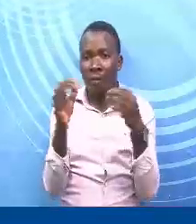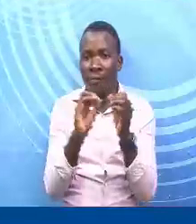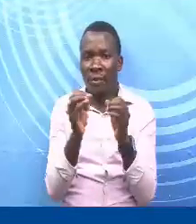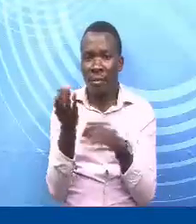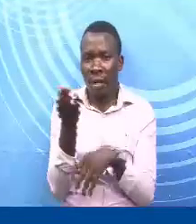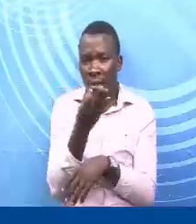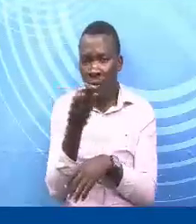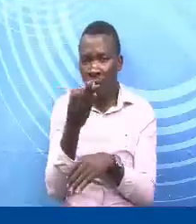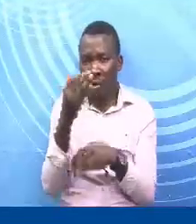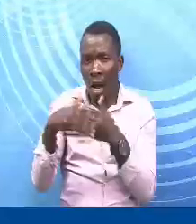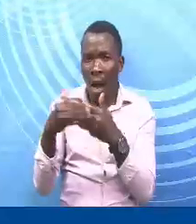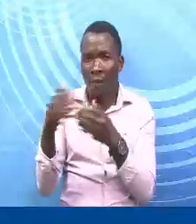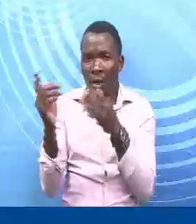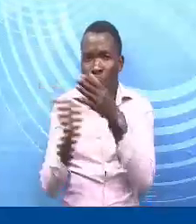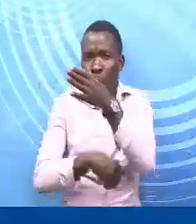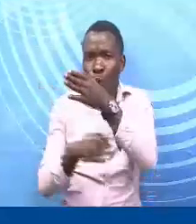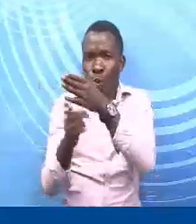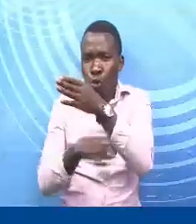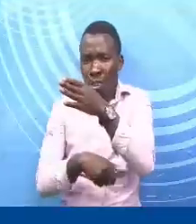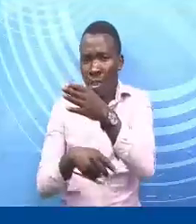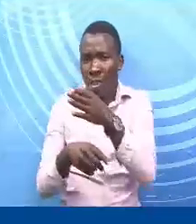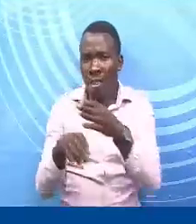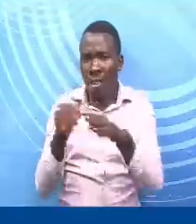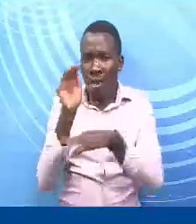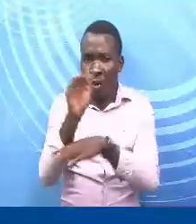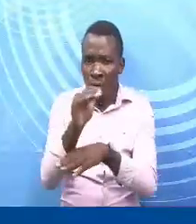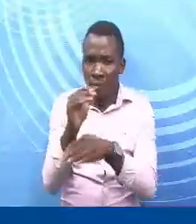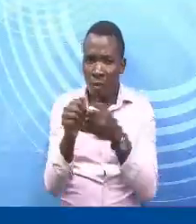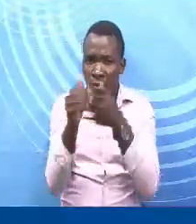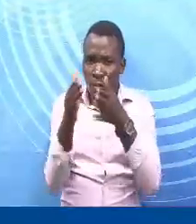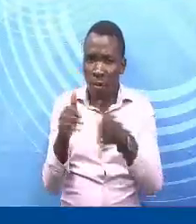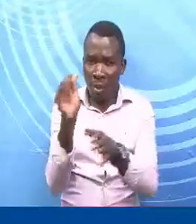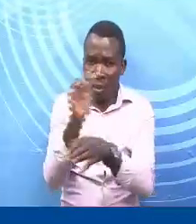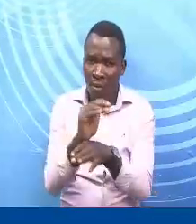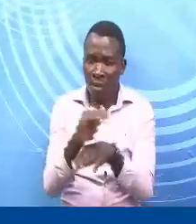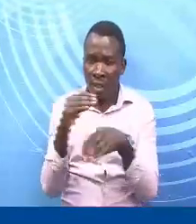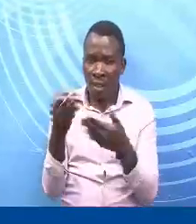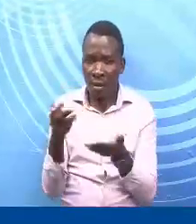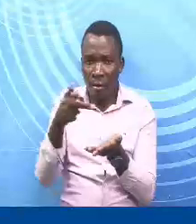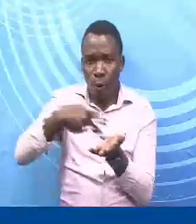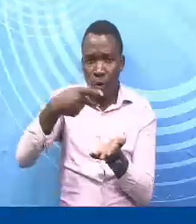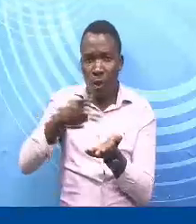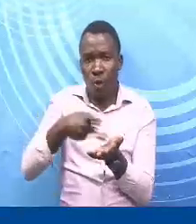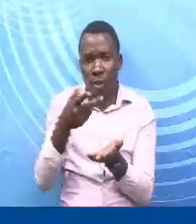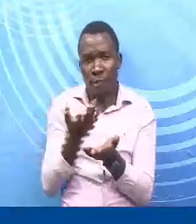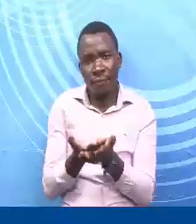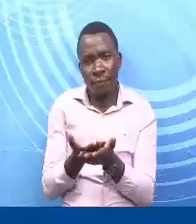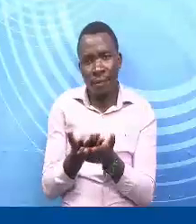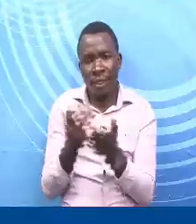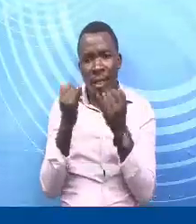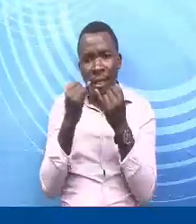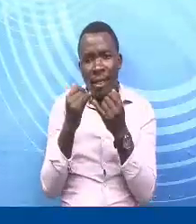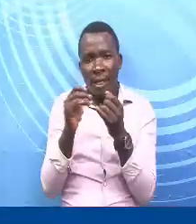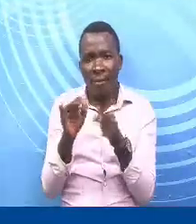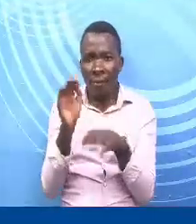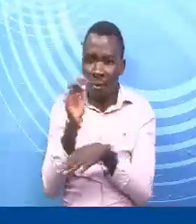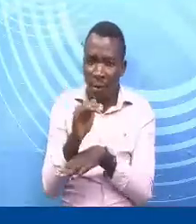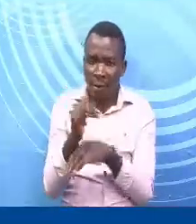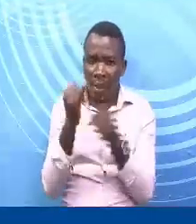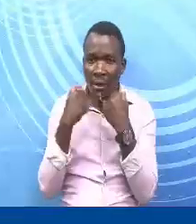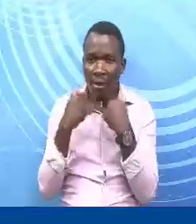nabwo ntibutubarize nyine cyangwa batwishyure ubu ngubu uyu muzungu turamubwira akatubwira ngo nitujye kubaza kampani